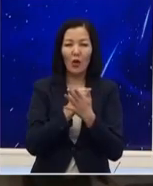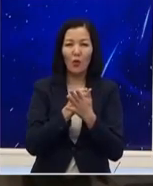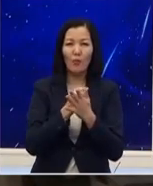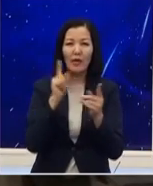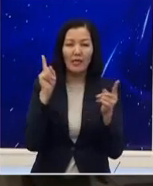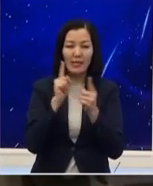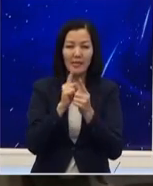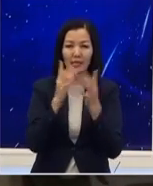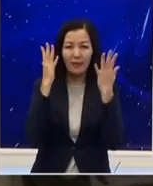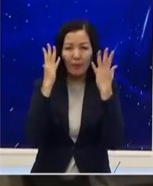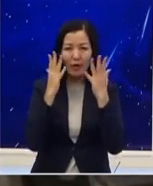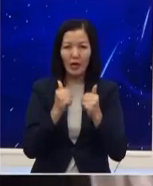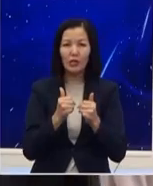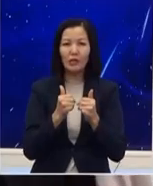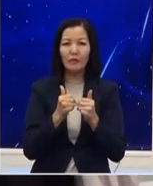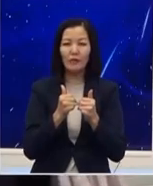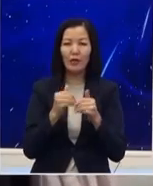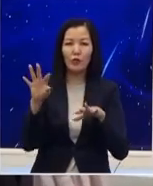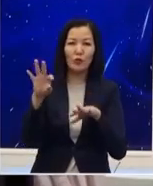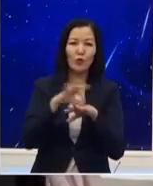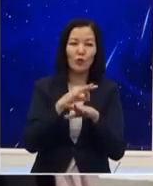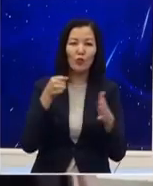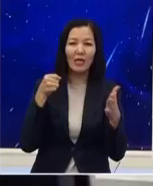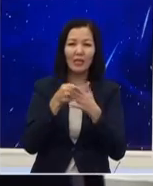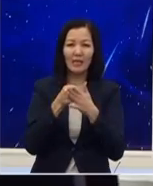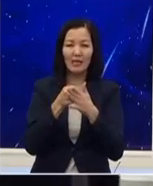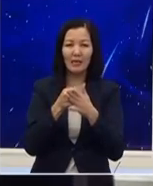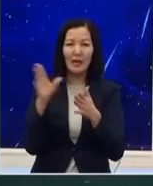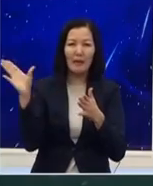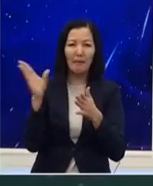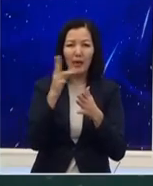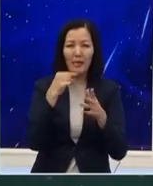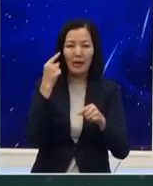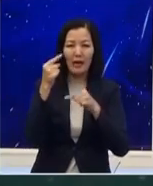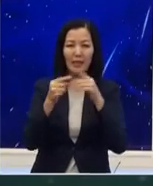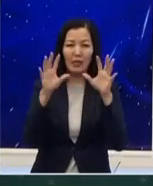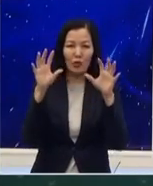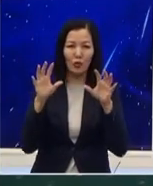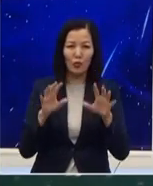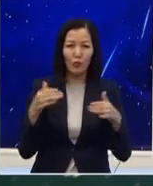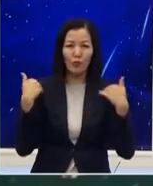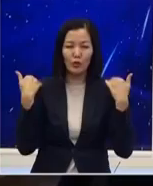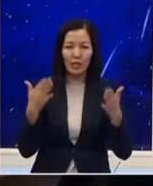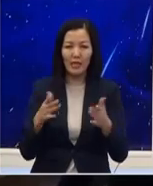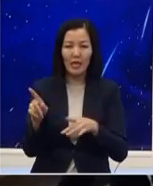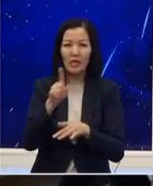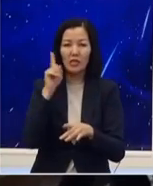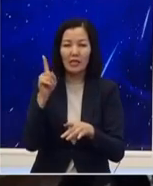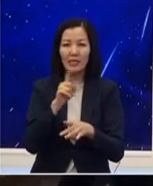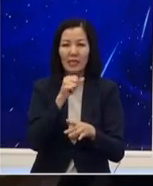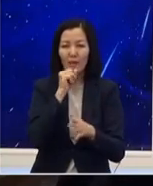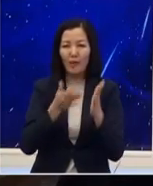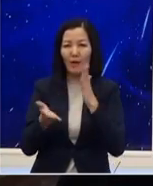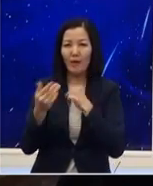бас құрап, жар сүйуіне дейінгі ұлттық ғұрып, ырым тыйымдар көрсетілген. Аталмыш спектакль жастардың баба